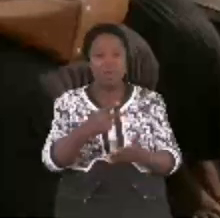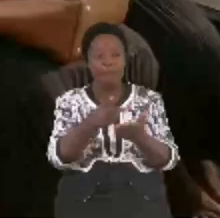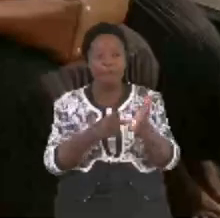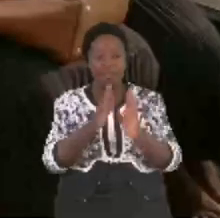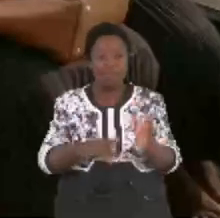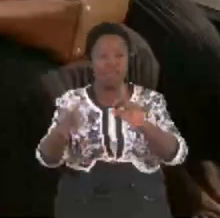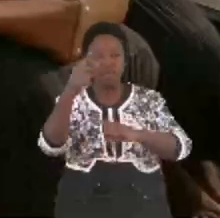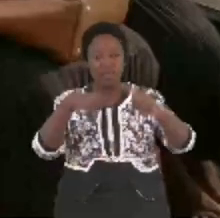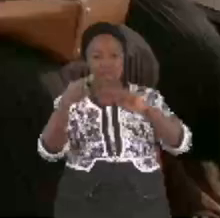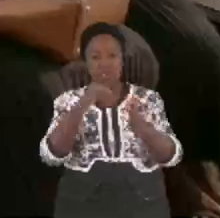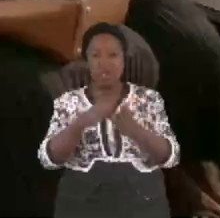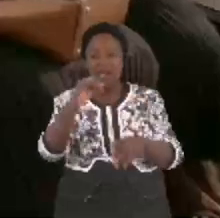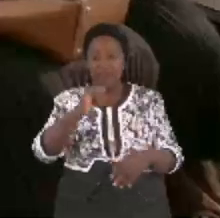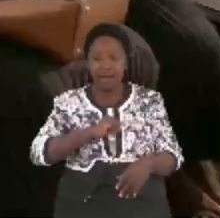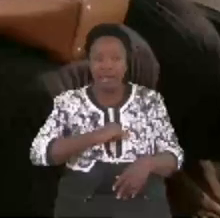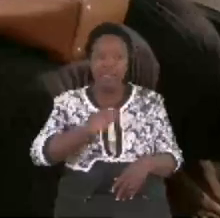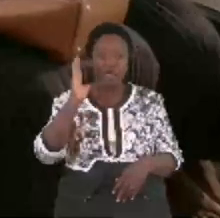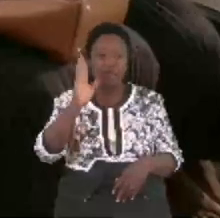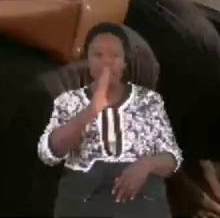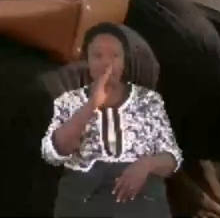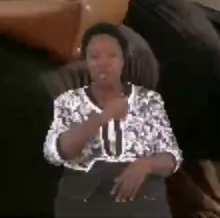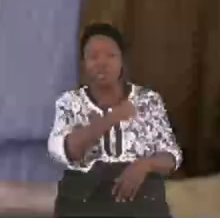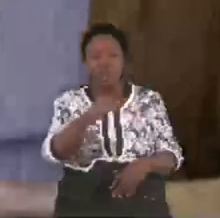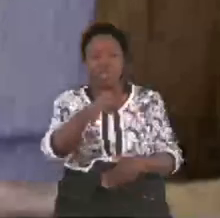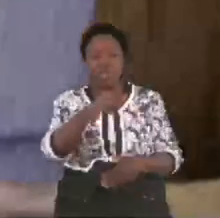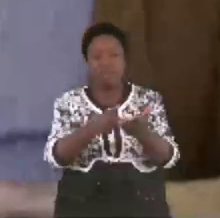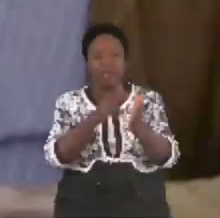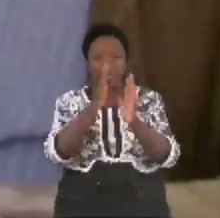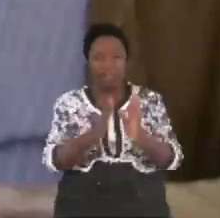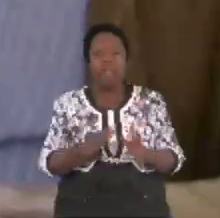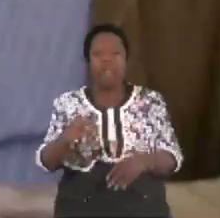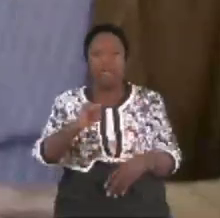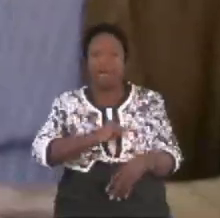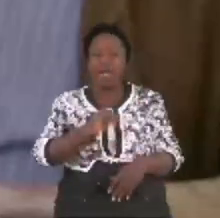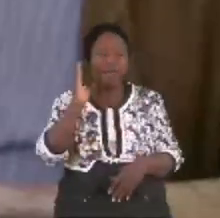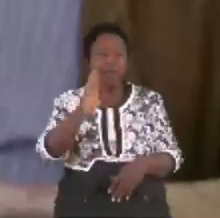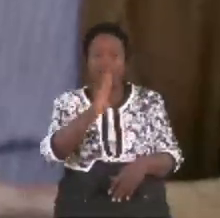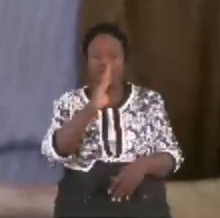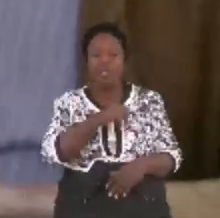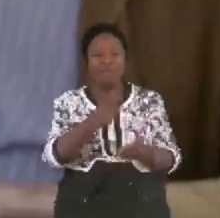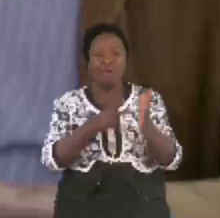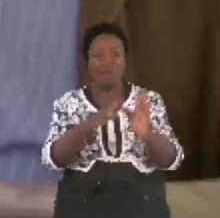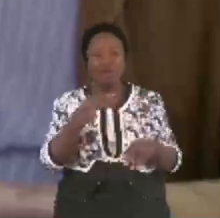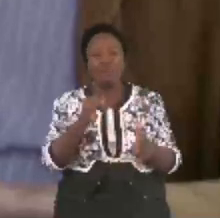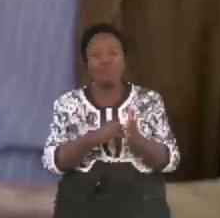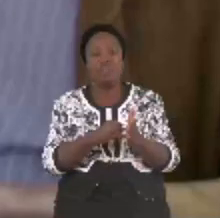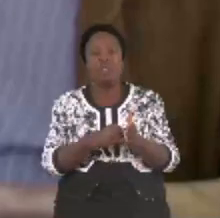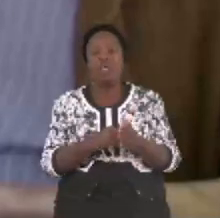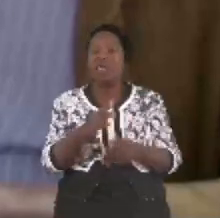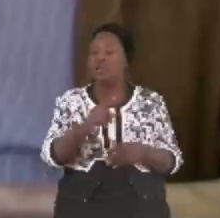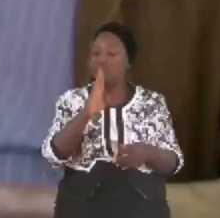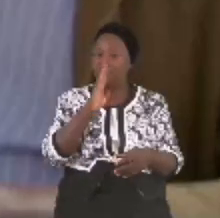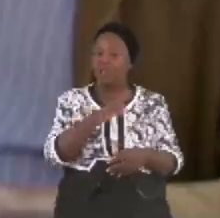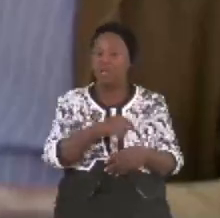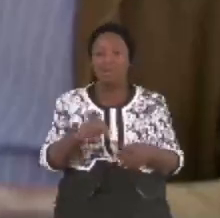serai un participant. Où es-tu là-bas? Je ne t'entends pas. Je serai participant. Et tu en seras